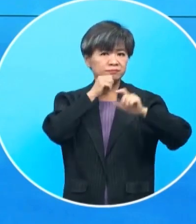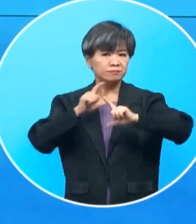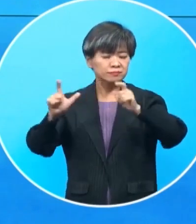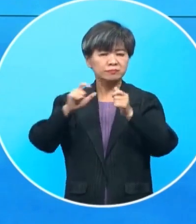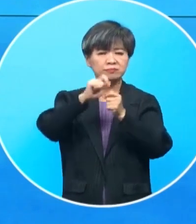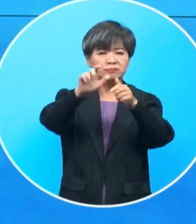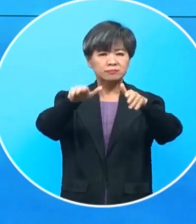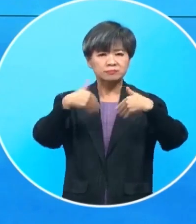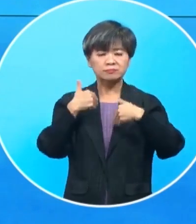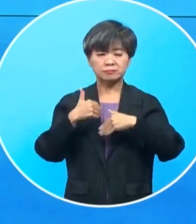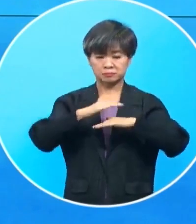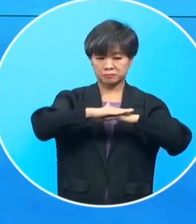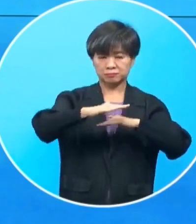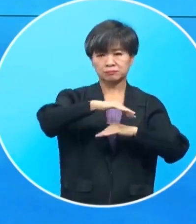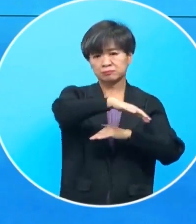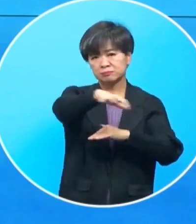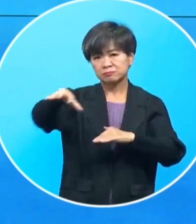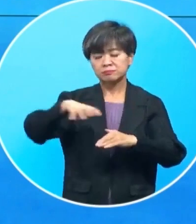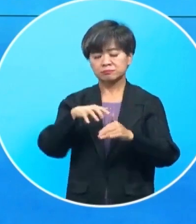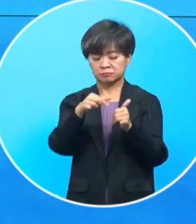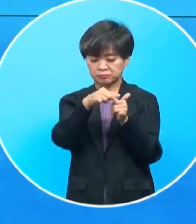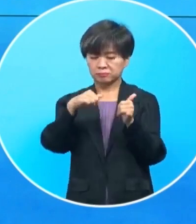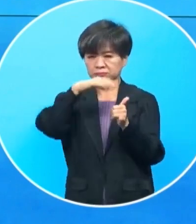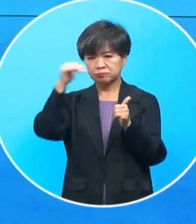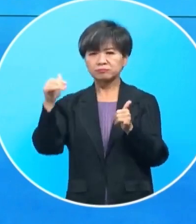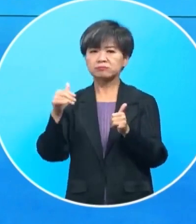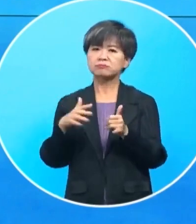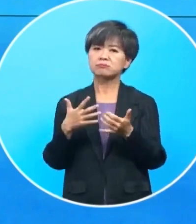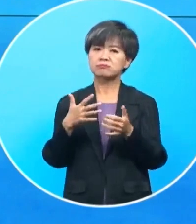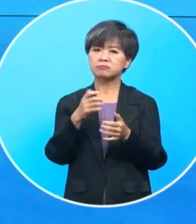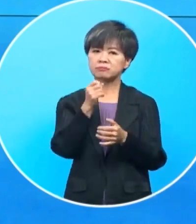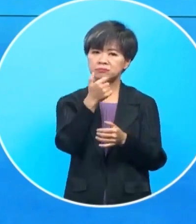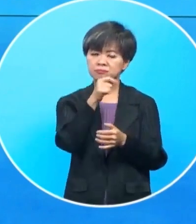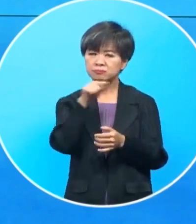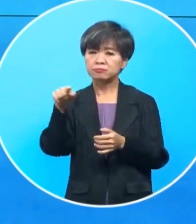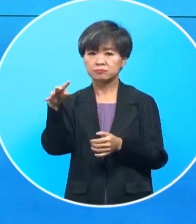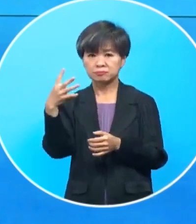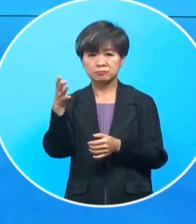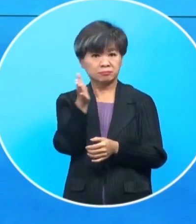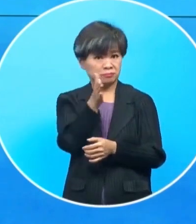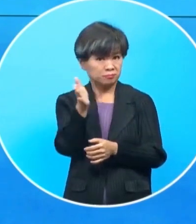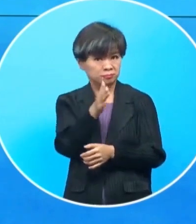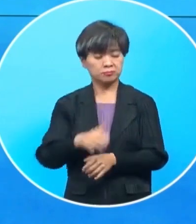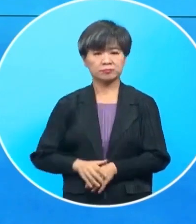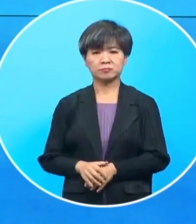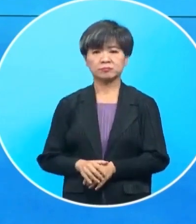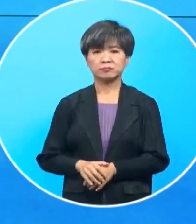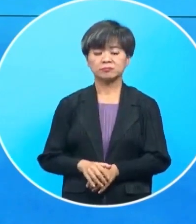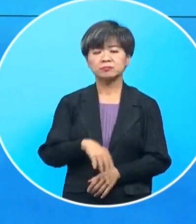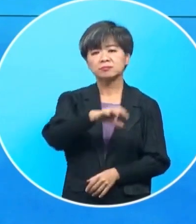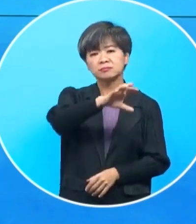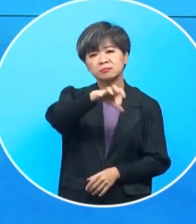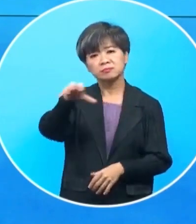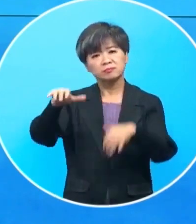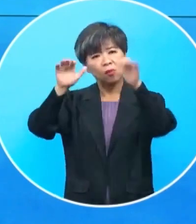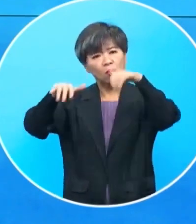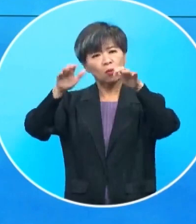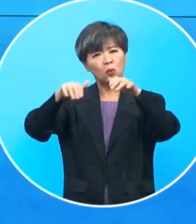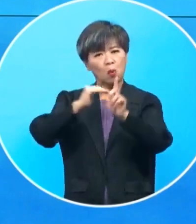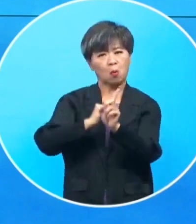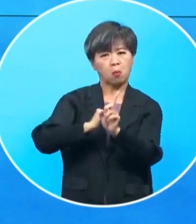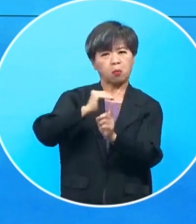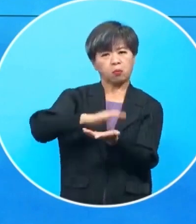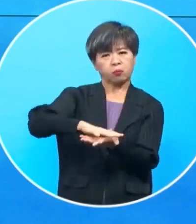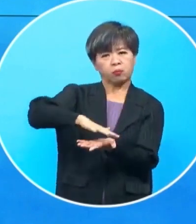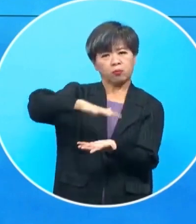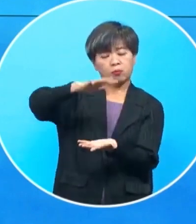半岛的平地以及中部的山区，可能是150到400不等。好，所以呢，这些都是未来这一段时间，